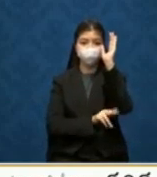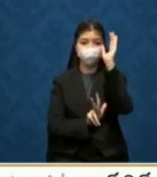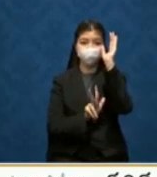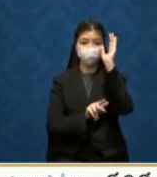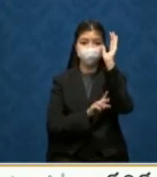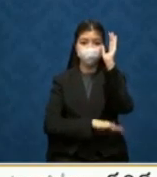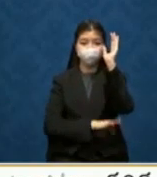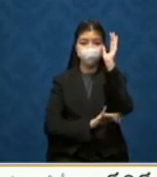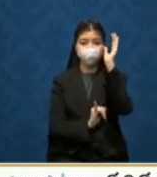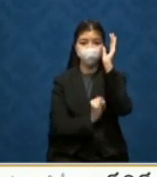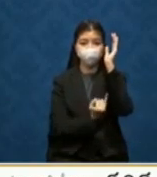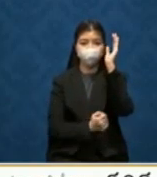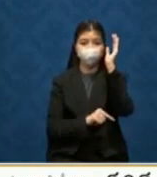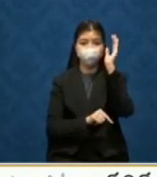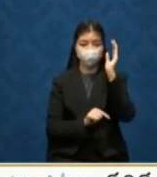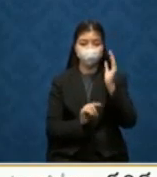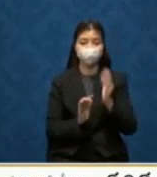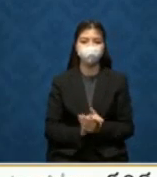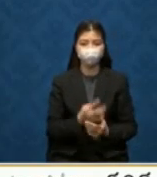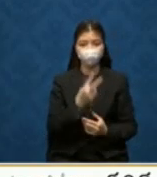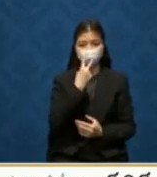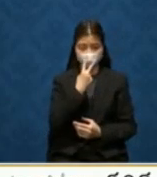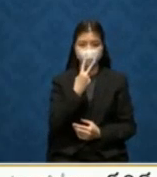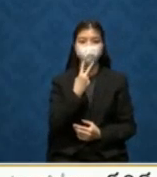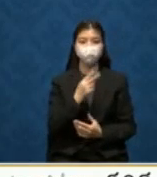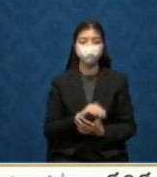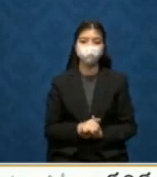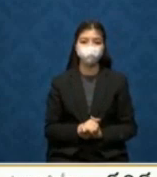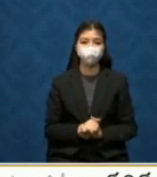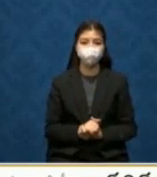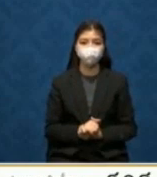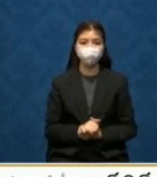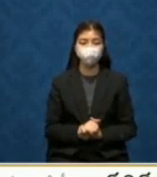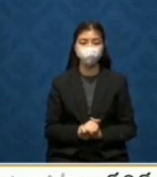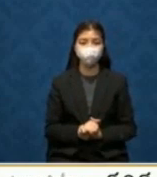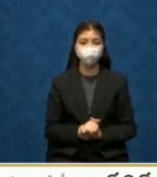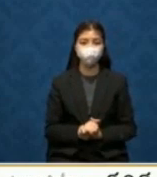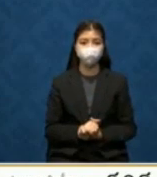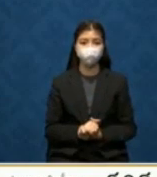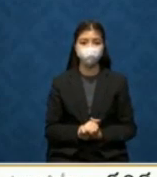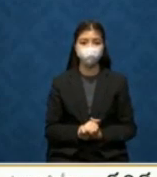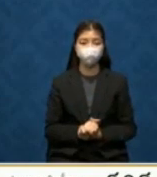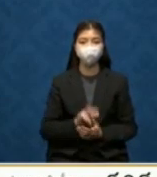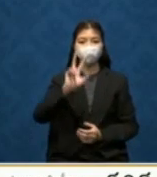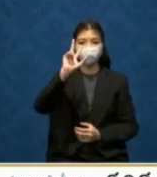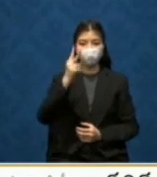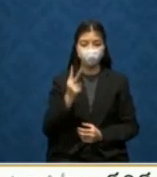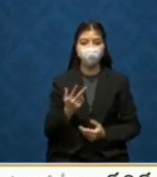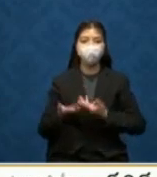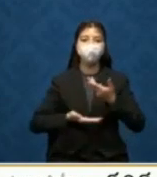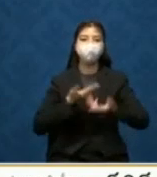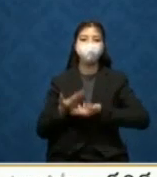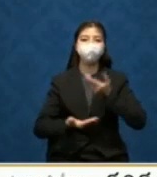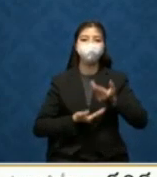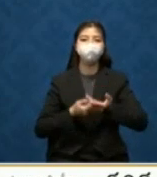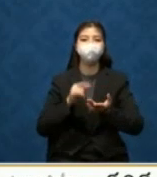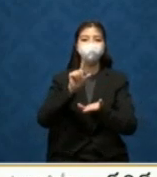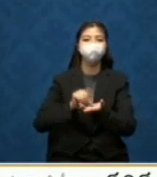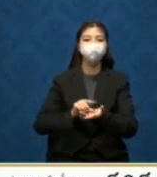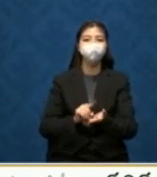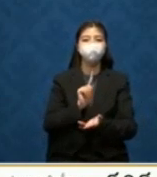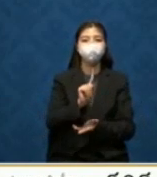วันนี้ท่านไปดูในพื้นที่ผมสิครับกัญชาขายกันเกื่อนต้นละ 80บาท